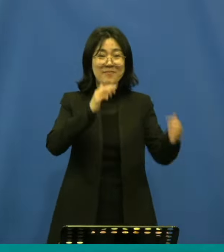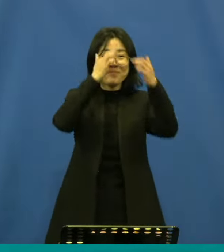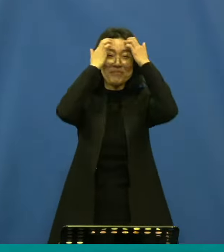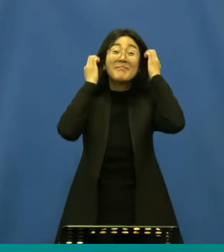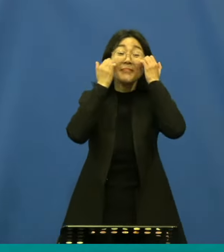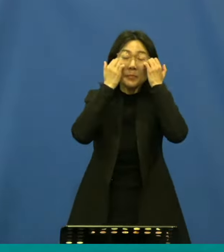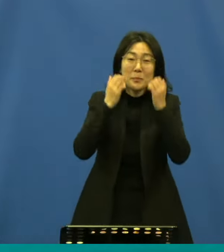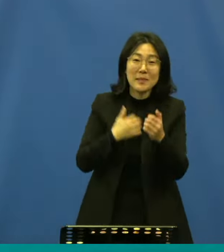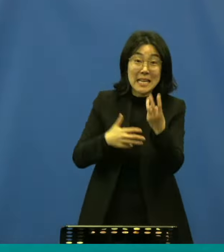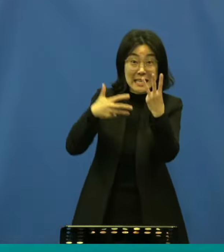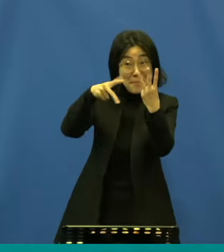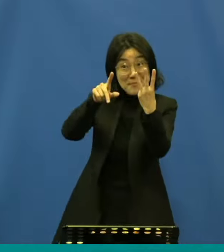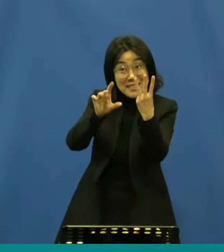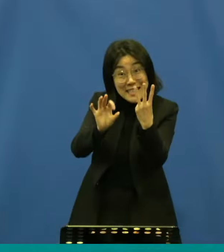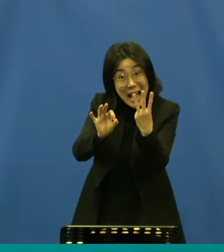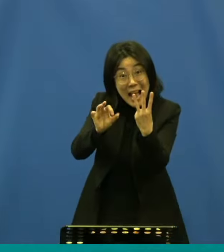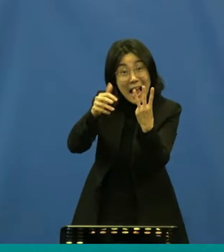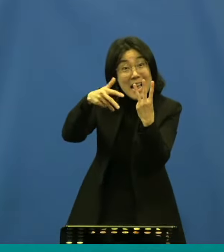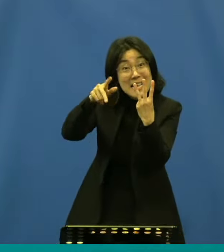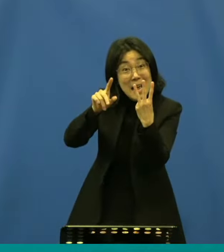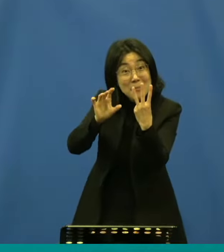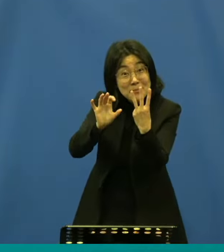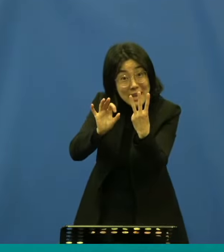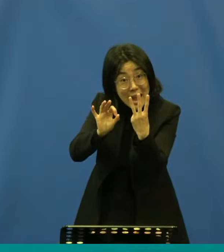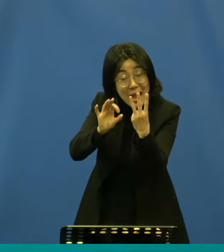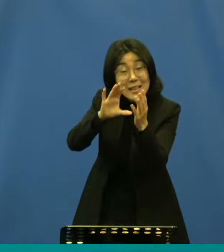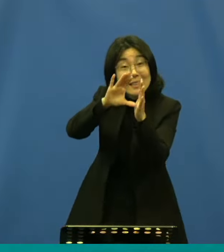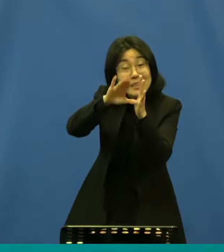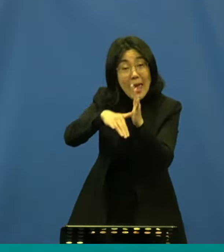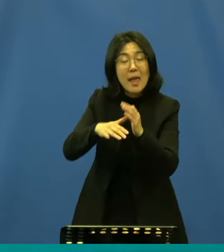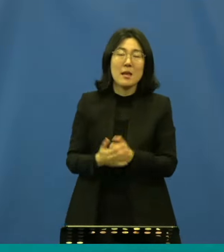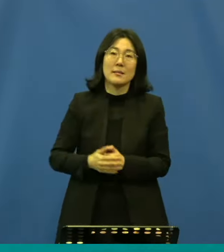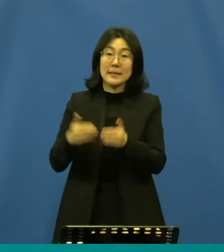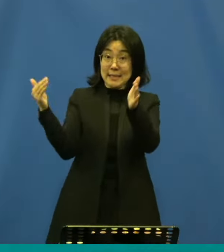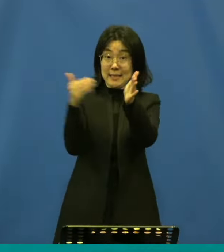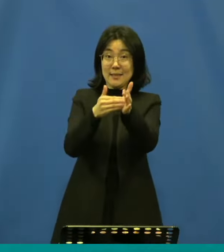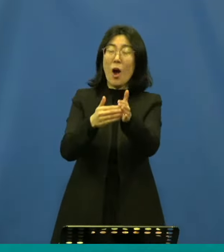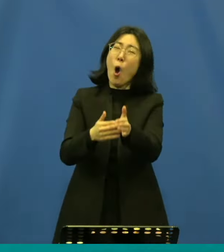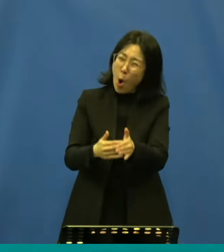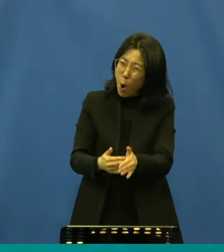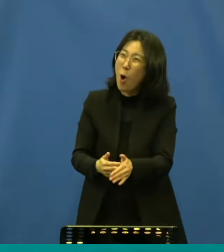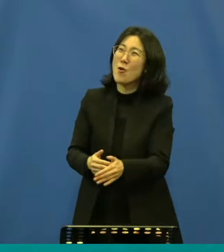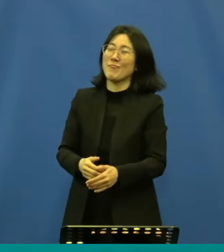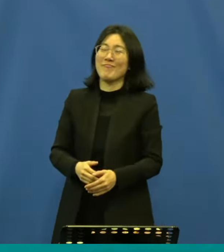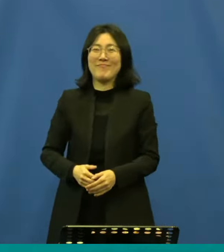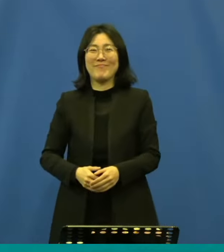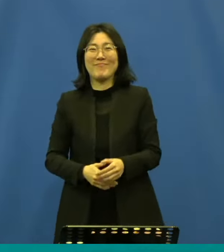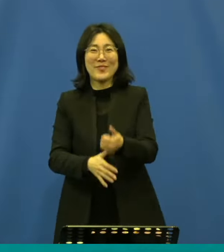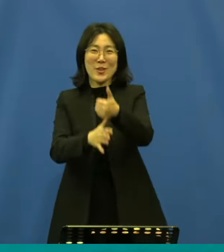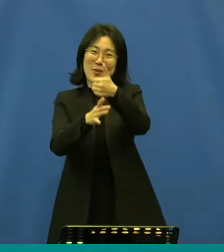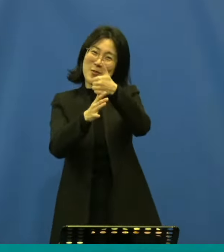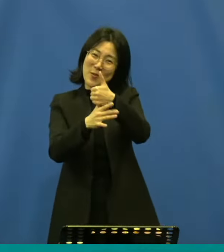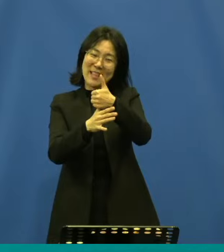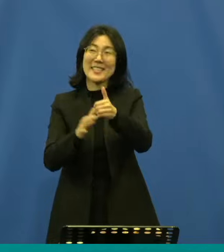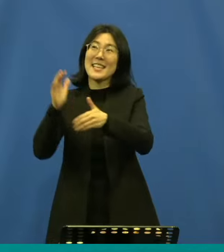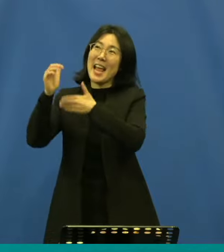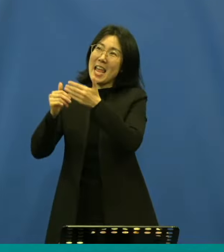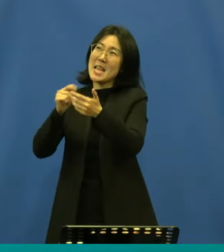니느웨의 부흥으로 끝나는 거죠. 그러면 니느웨의 회복과 부흥에 요나는 기념비적인 인물이 되겠죠.